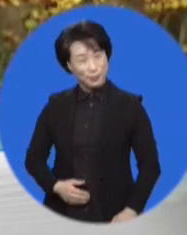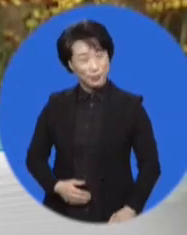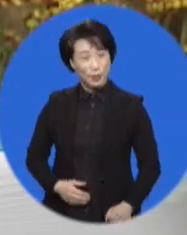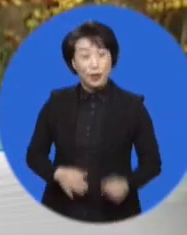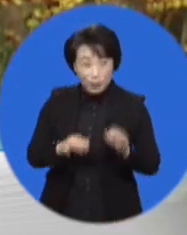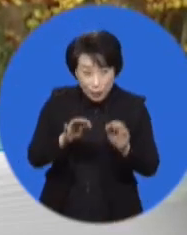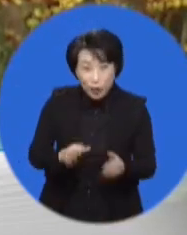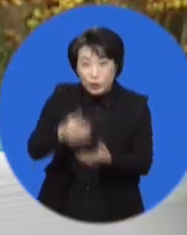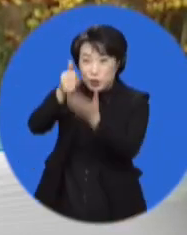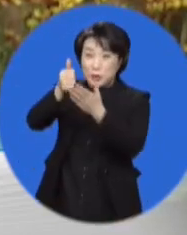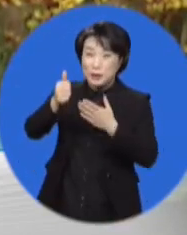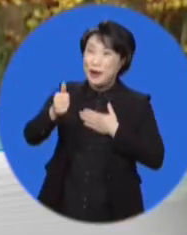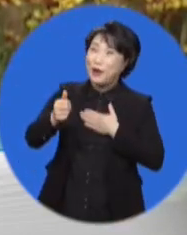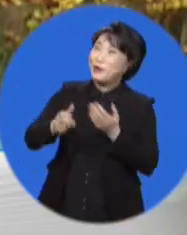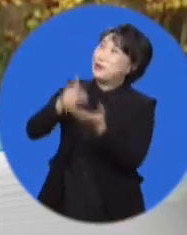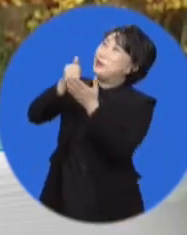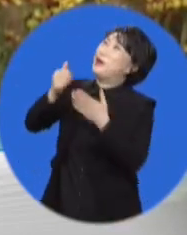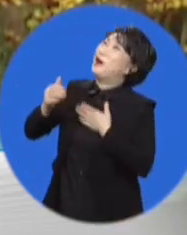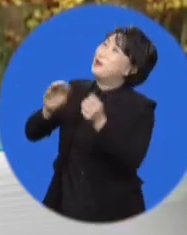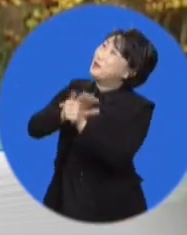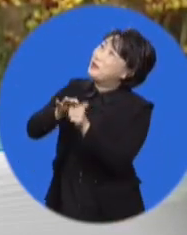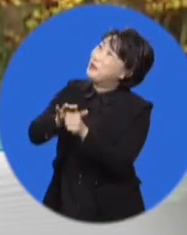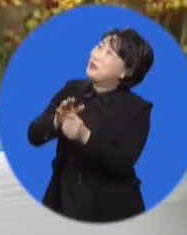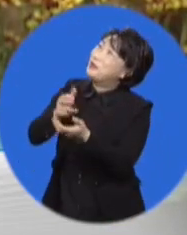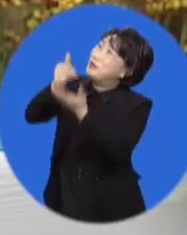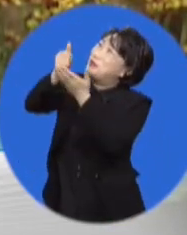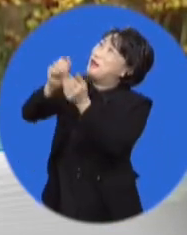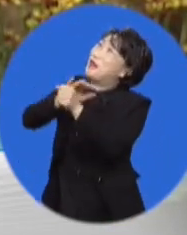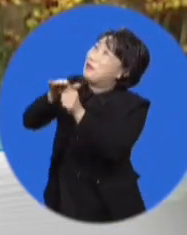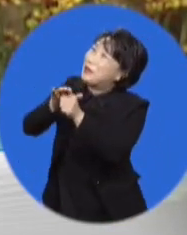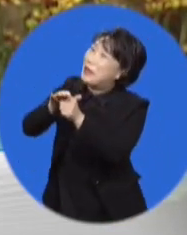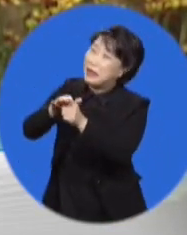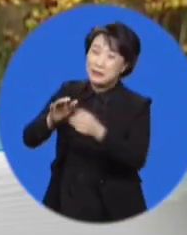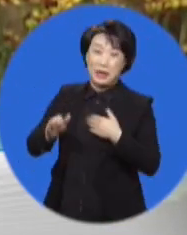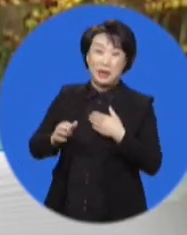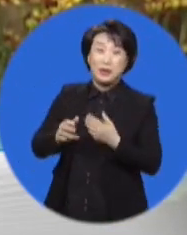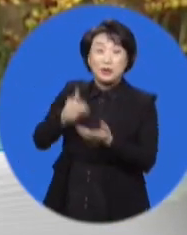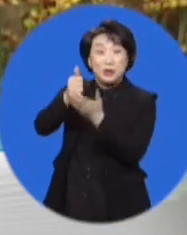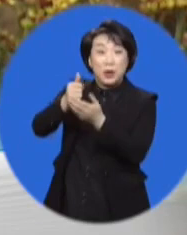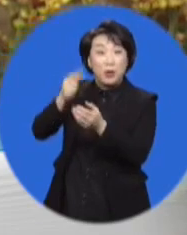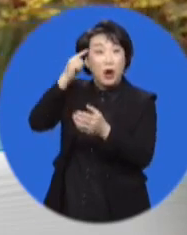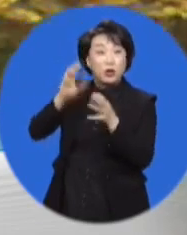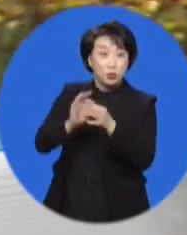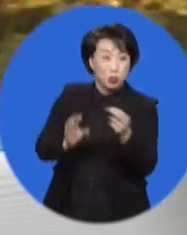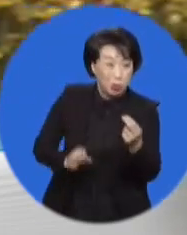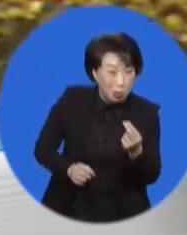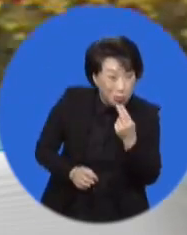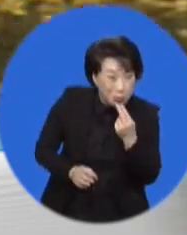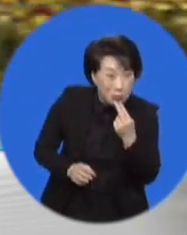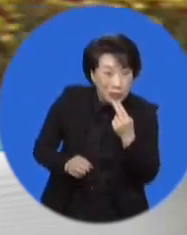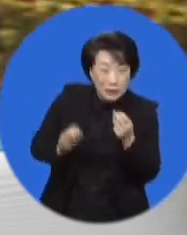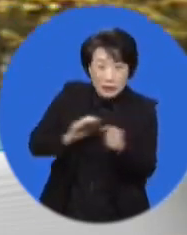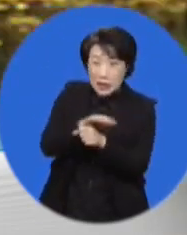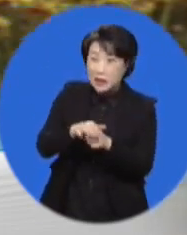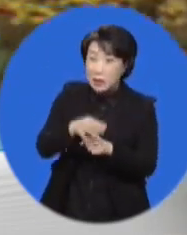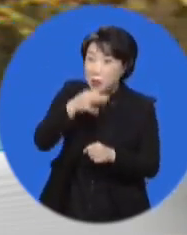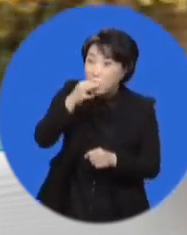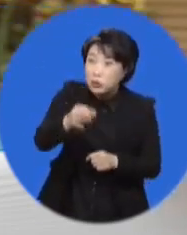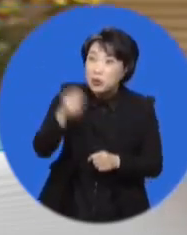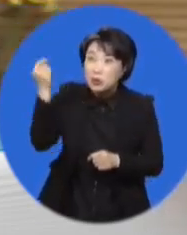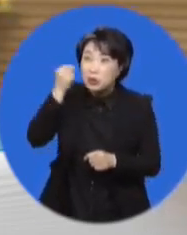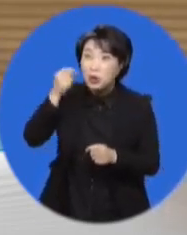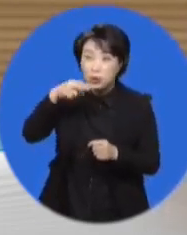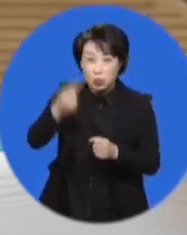이게 주님이 내가 주님을 사랑한다는데 내가 주님에 대한 관심사도 없고 사랑의 목소리를